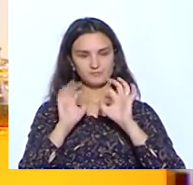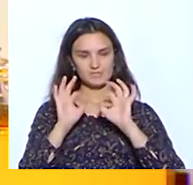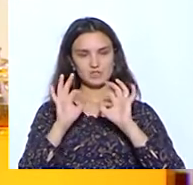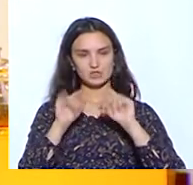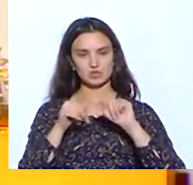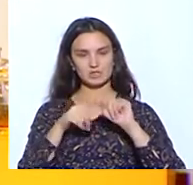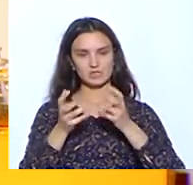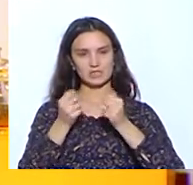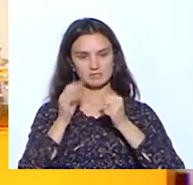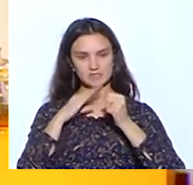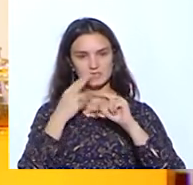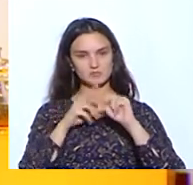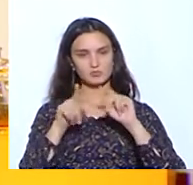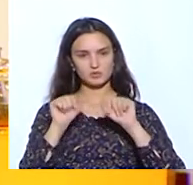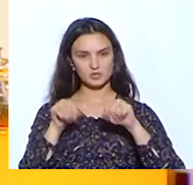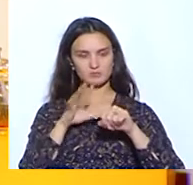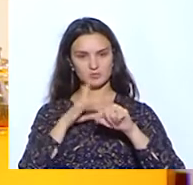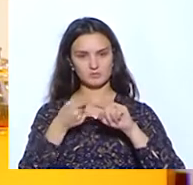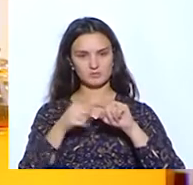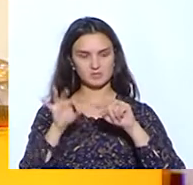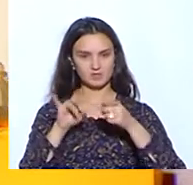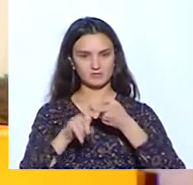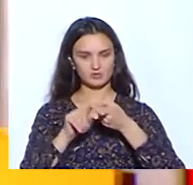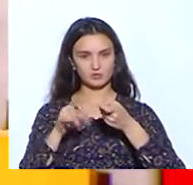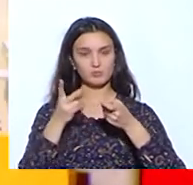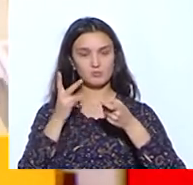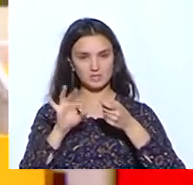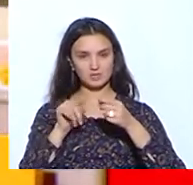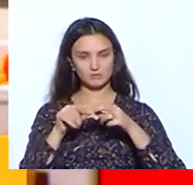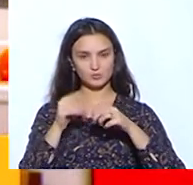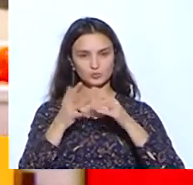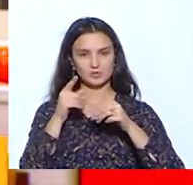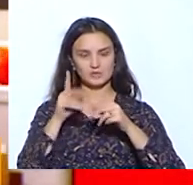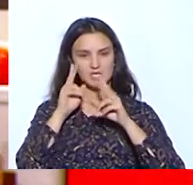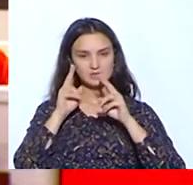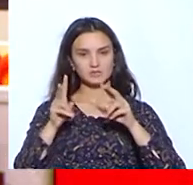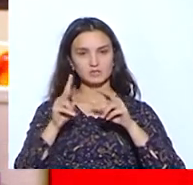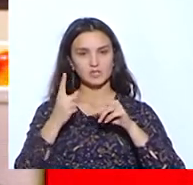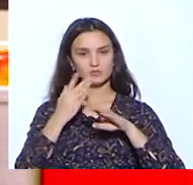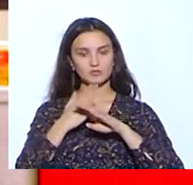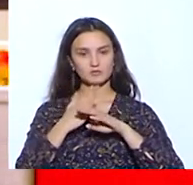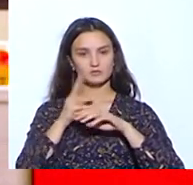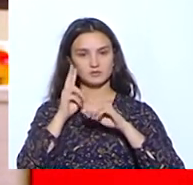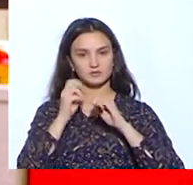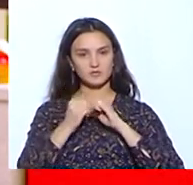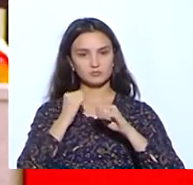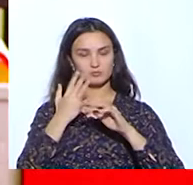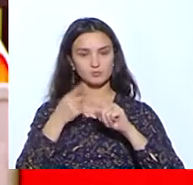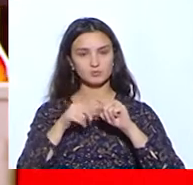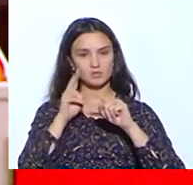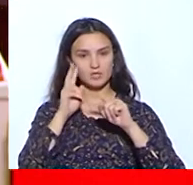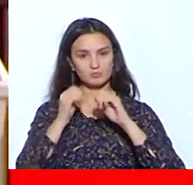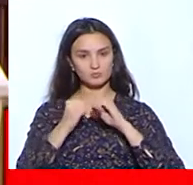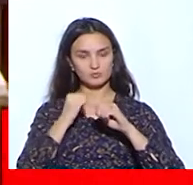ადეკვატური რაოდენობით იღებთ წყალს, იმიტომ რომ ეს შეიძლება იყოს ამასთან დაკავშირებული. მაგრამ თუ თქვენ არ იცით, რატომ გაქვთ ყაბზობა და თუ ეს ყაბზობა